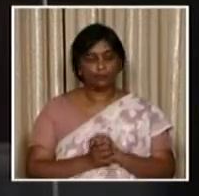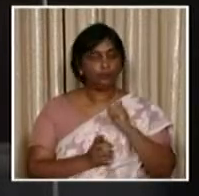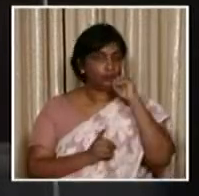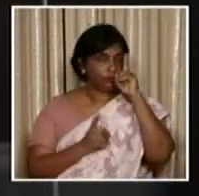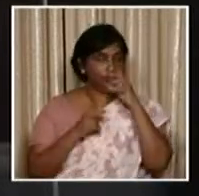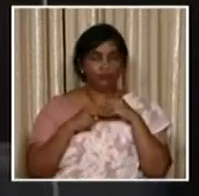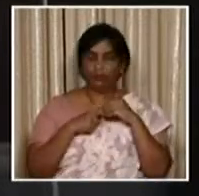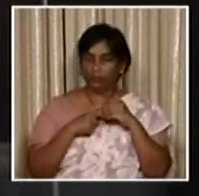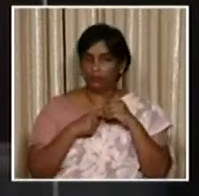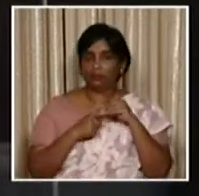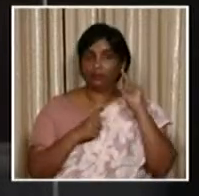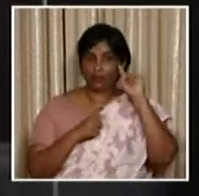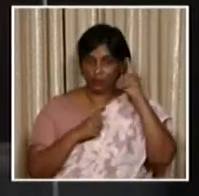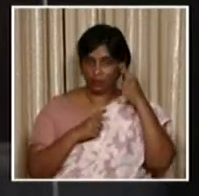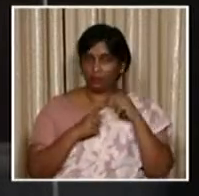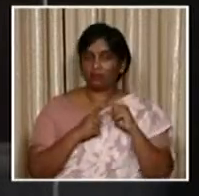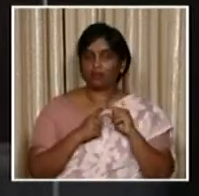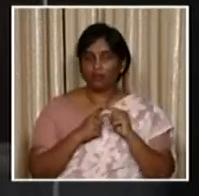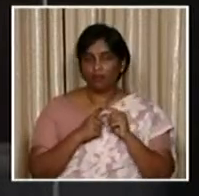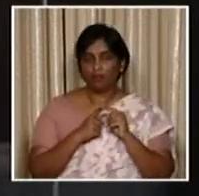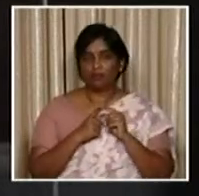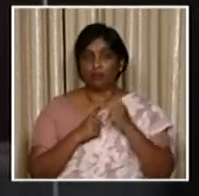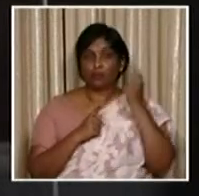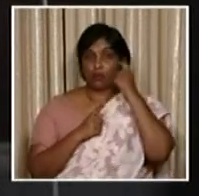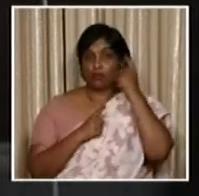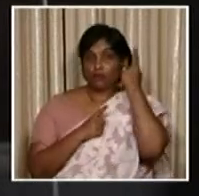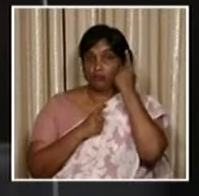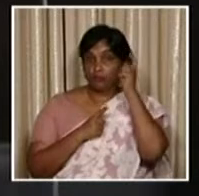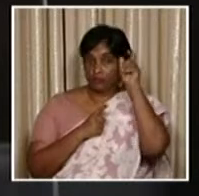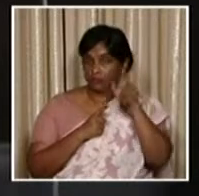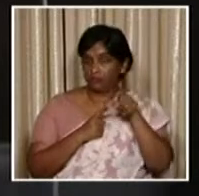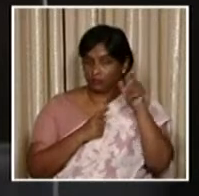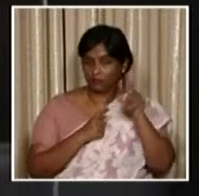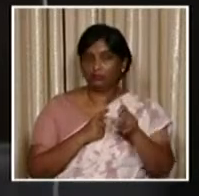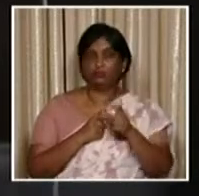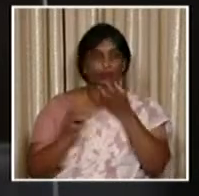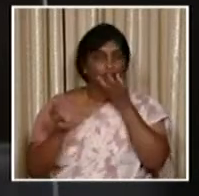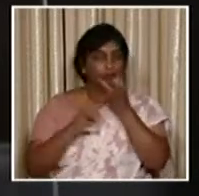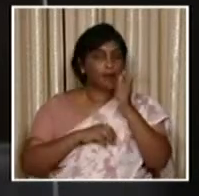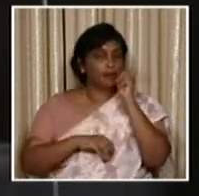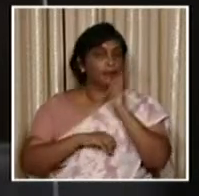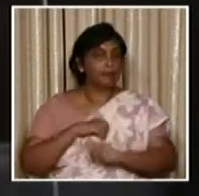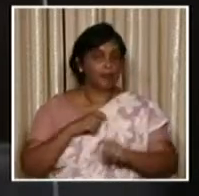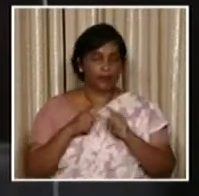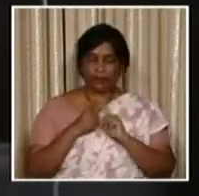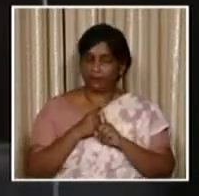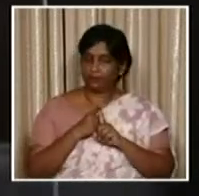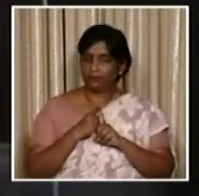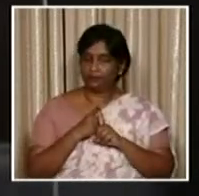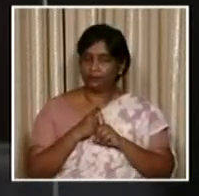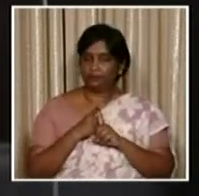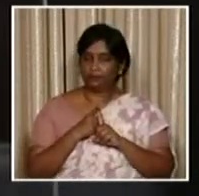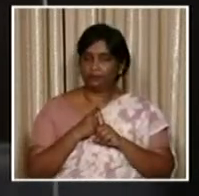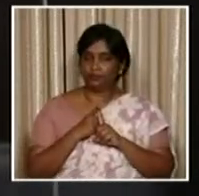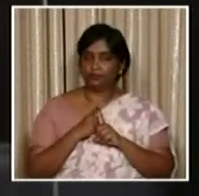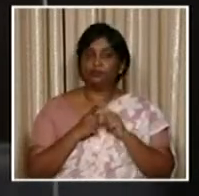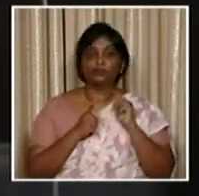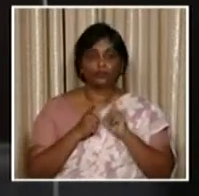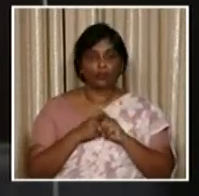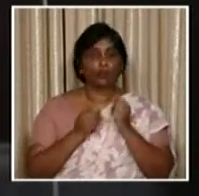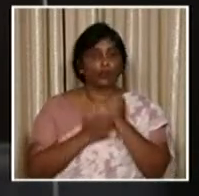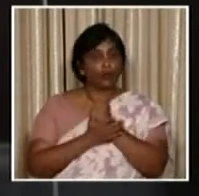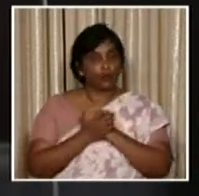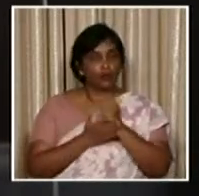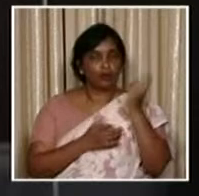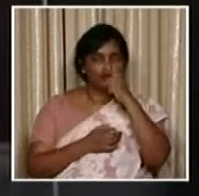Ekaanshayak tamai palamuyenma maha molakaru athulu prahara salasun kirima. E gana siyul